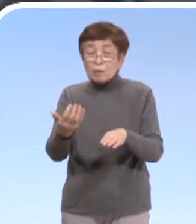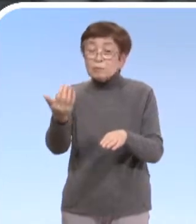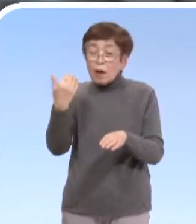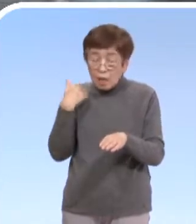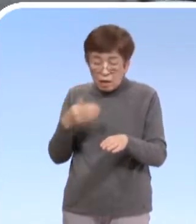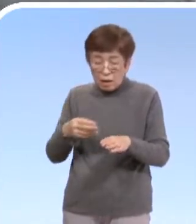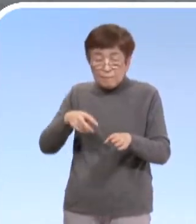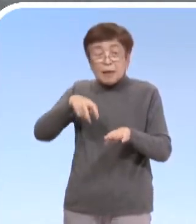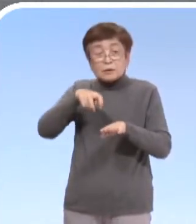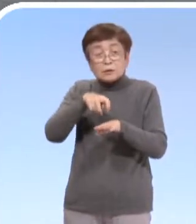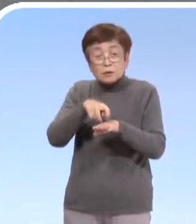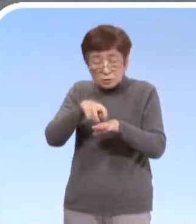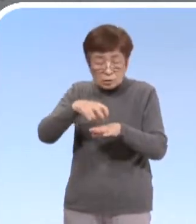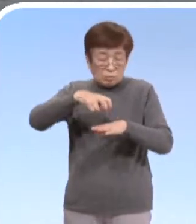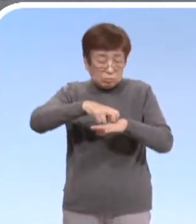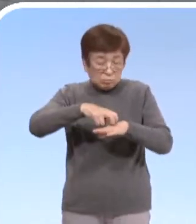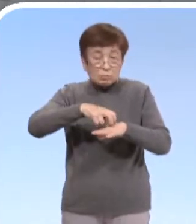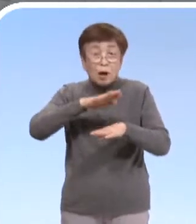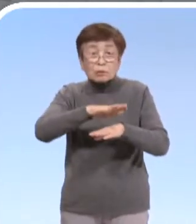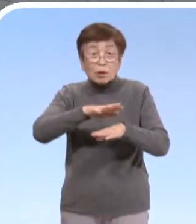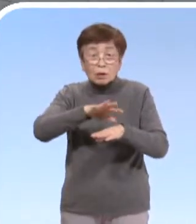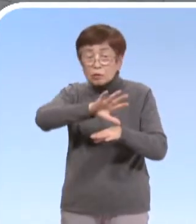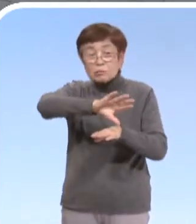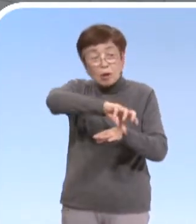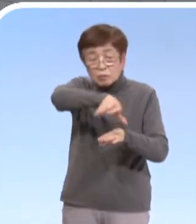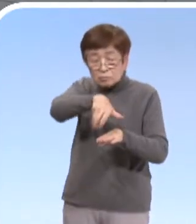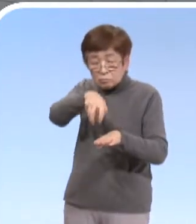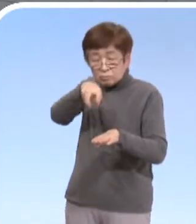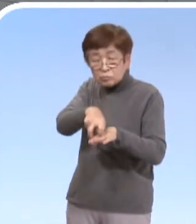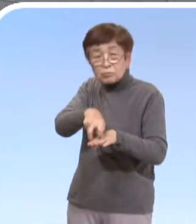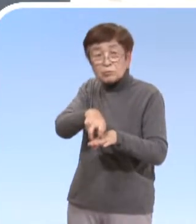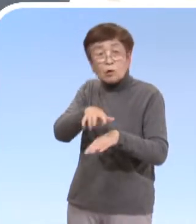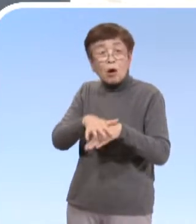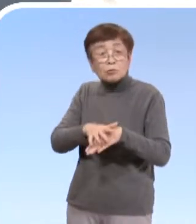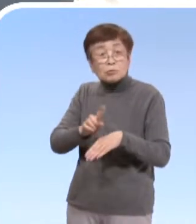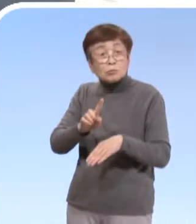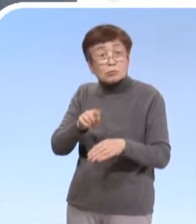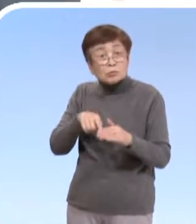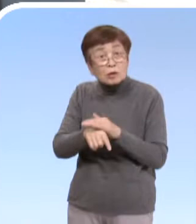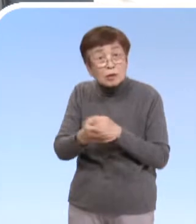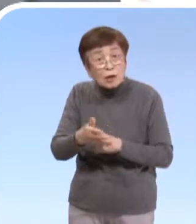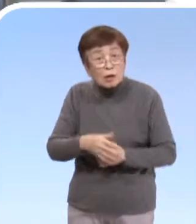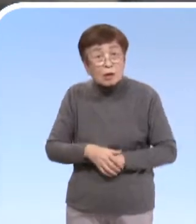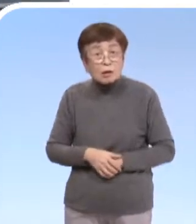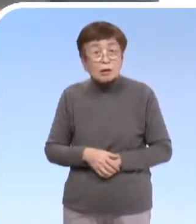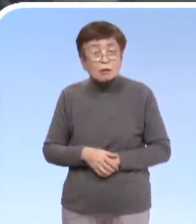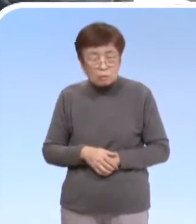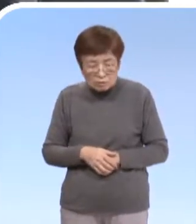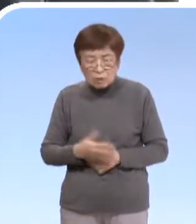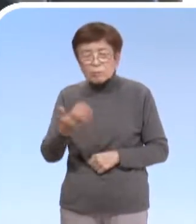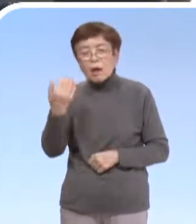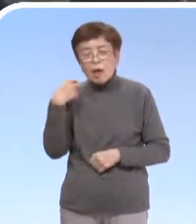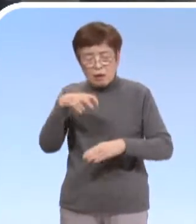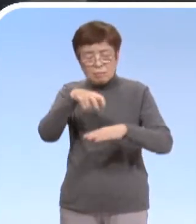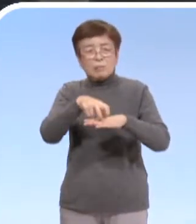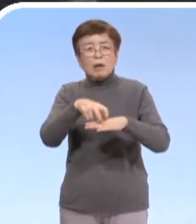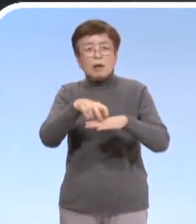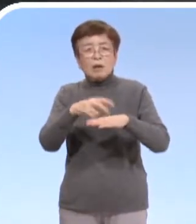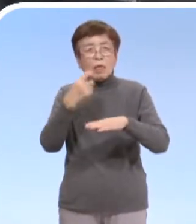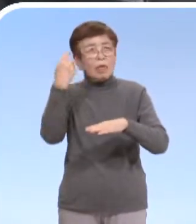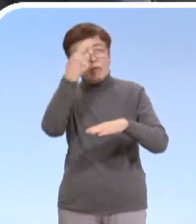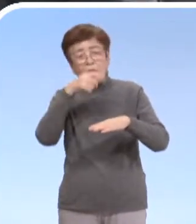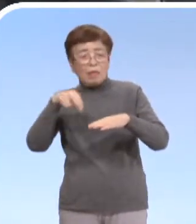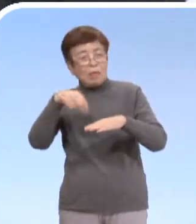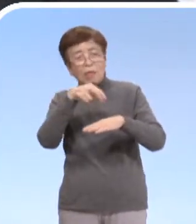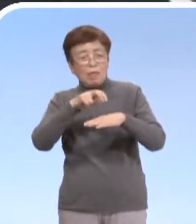チが線路と垂直になるように設置されているのにも理由が。 お酒を飲まれたお客様がベンチから立ち